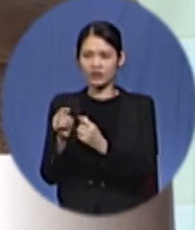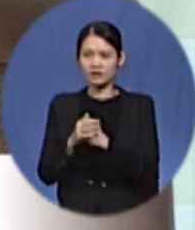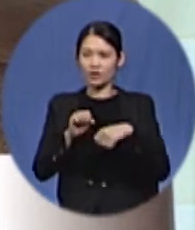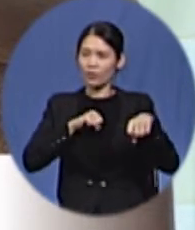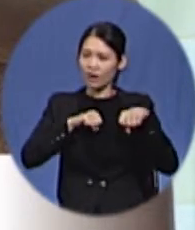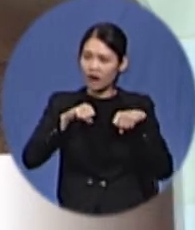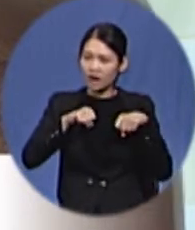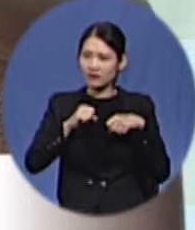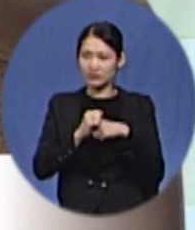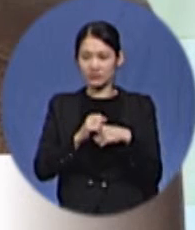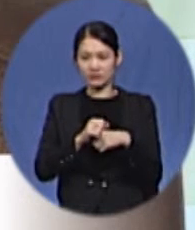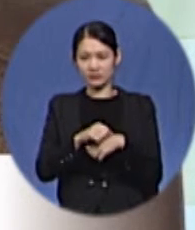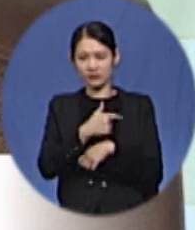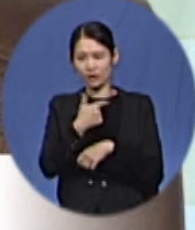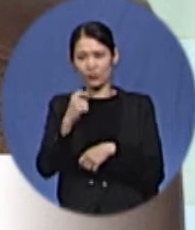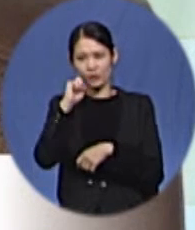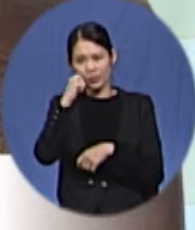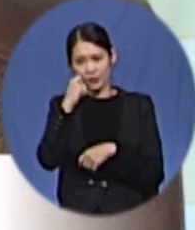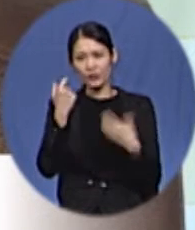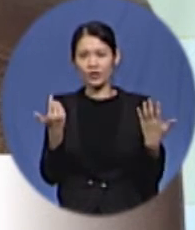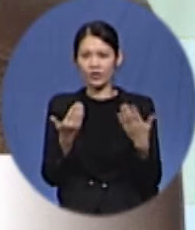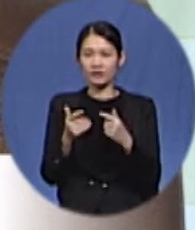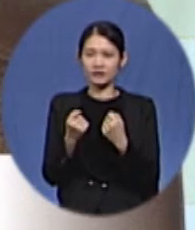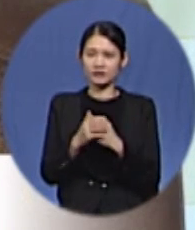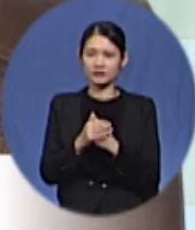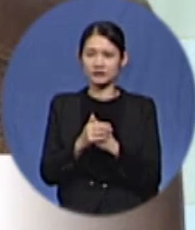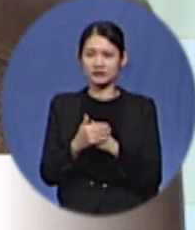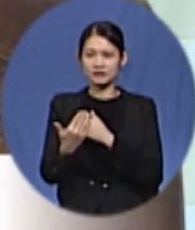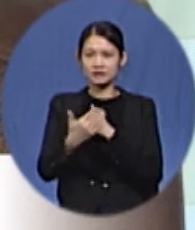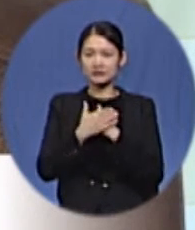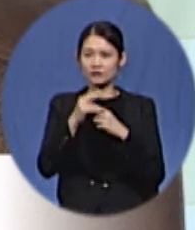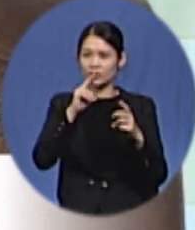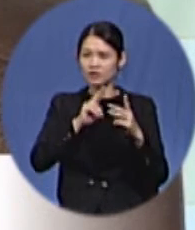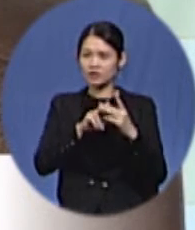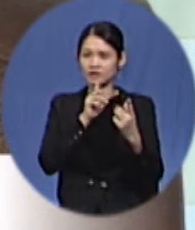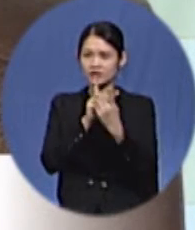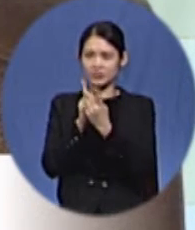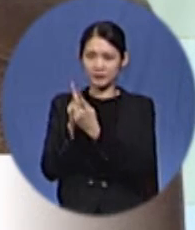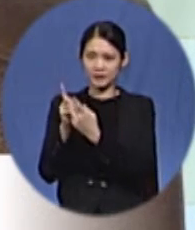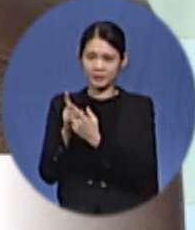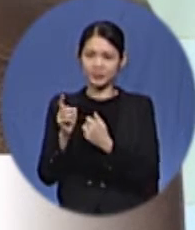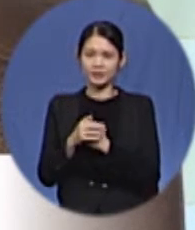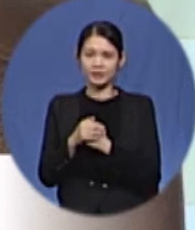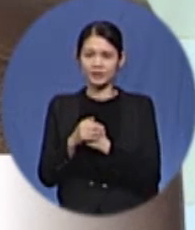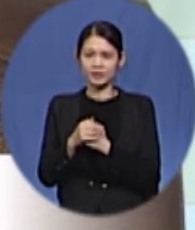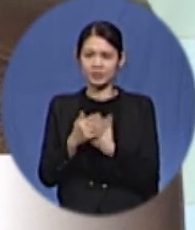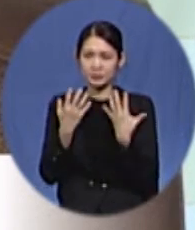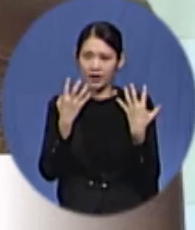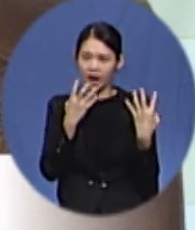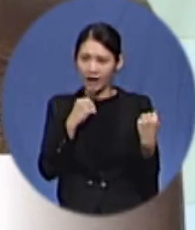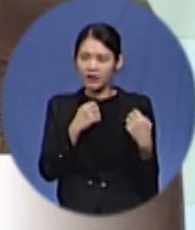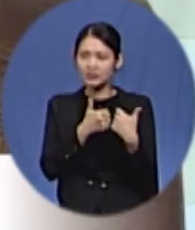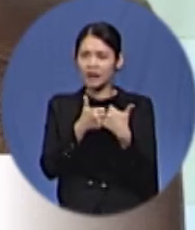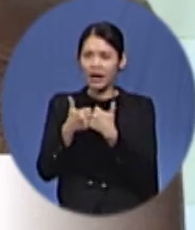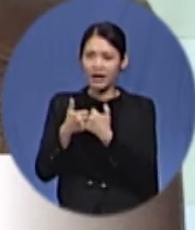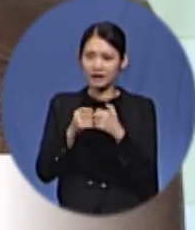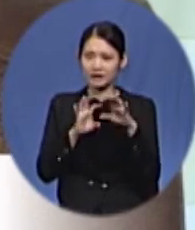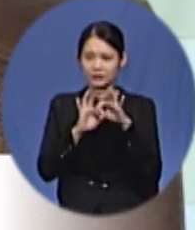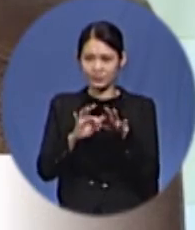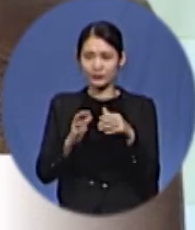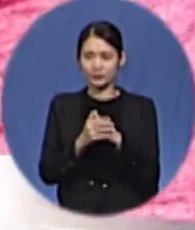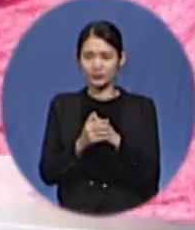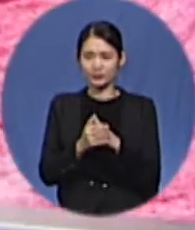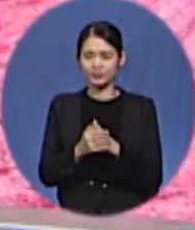일은 아니더라고요. 따복지원센터 우리 그 선생님들을 만나가지고 많은 컨설팅 받으면서 저희가